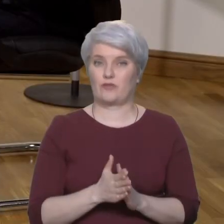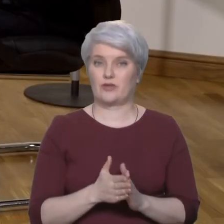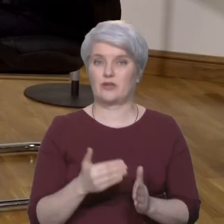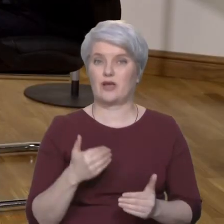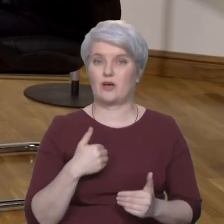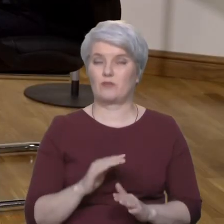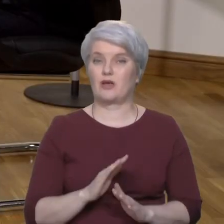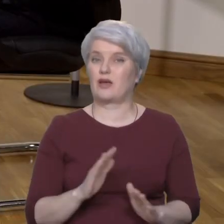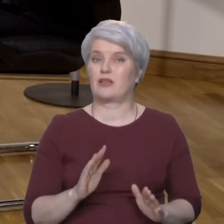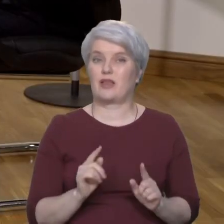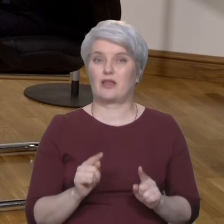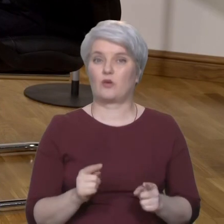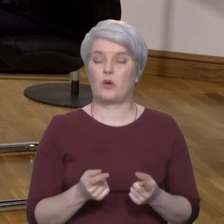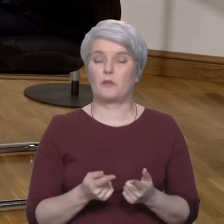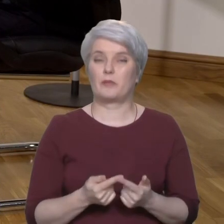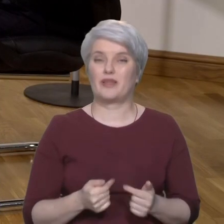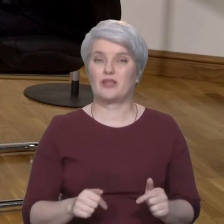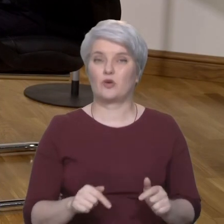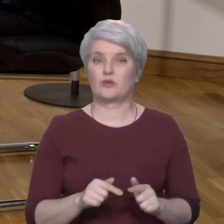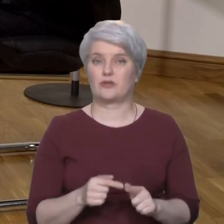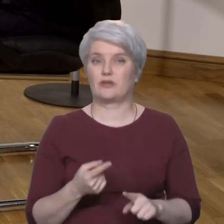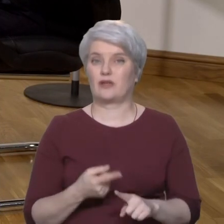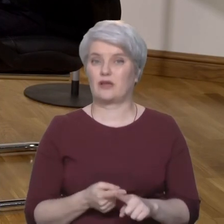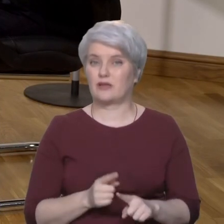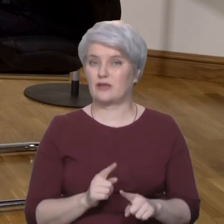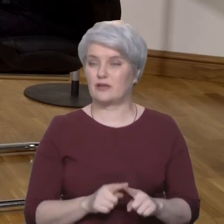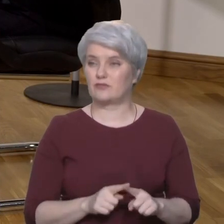є тими підрозділами, які